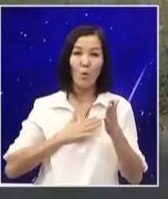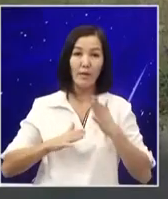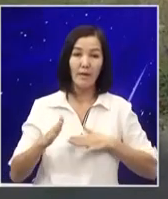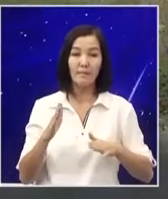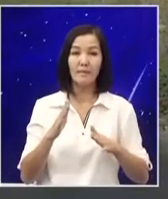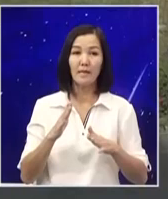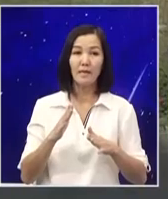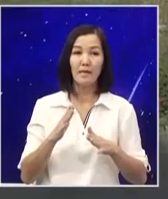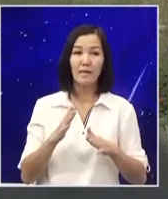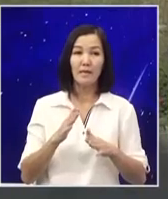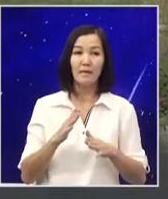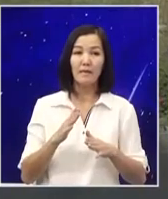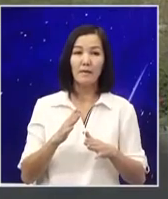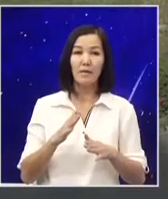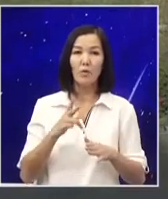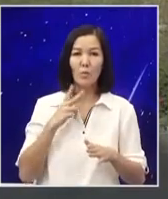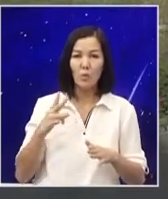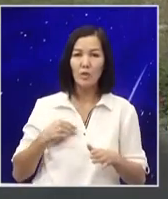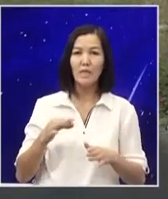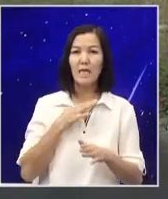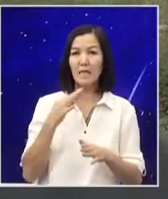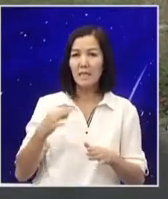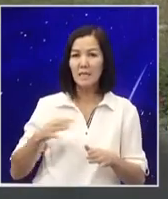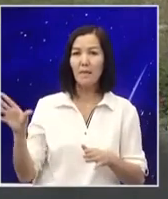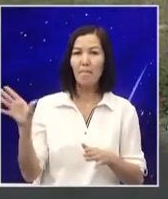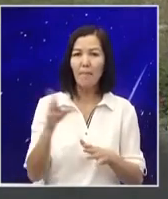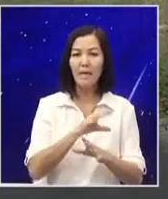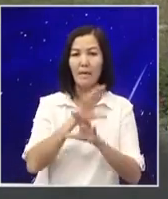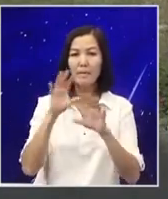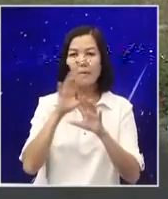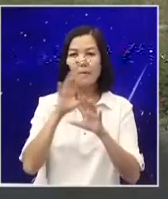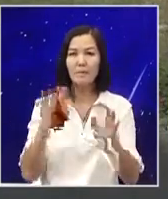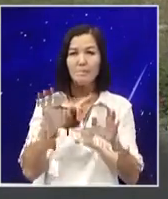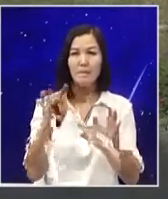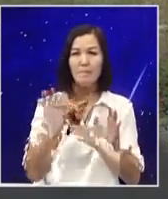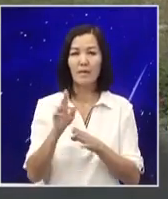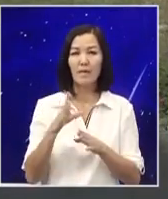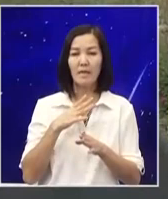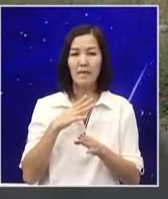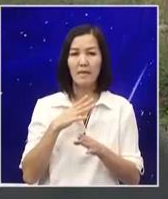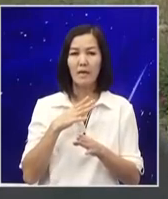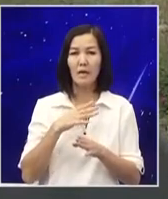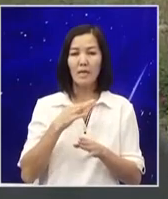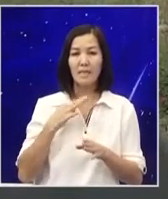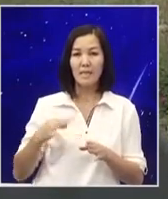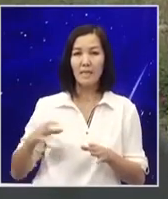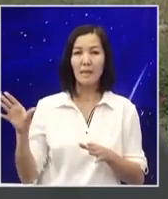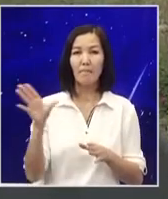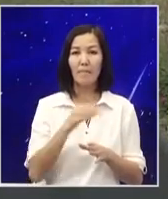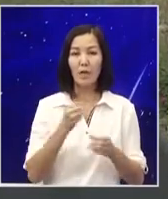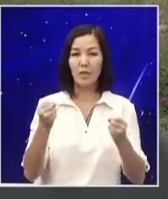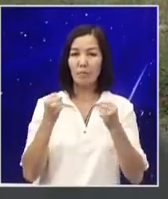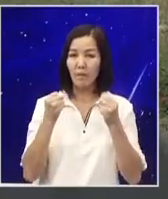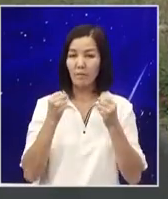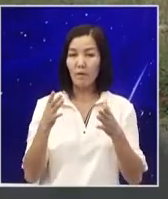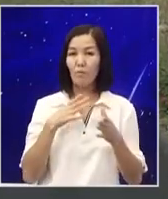Еркек адамнан артық тәрбиеледі. Ұлдар болса да біздің үйде, менің мамам еркек адамнан артық тәрбиеледі. Ұлдардың бәрі жаңандай спортсмен